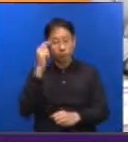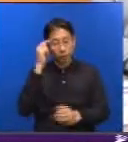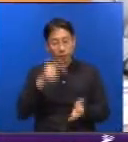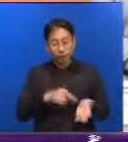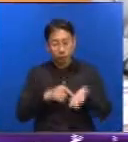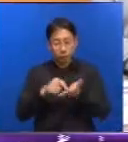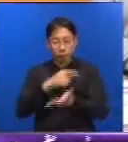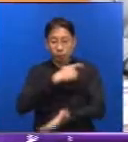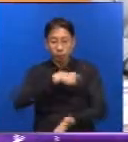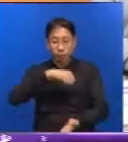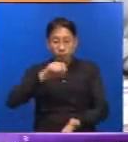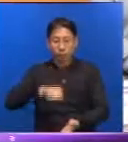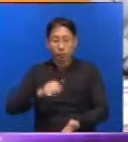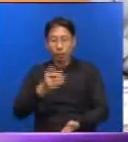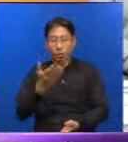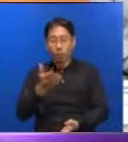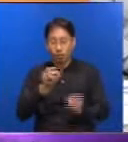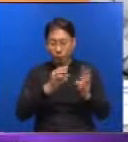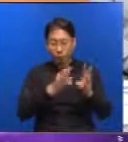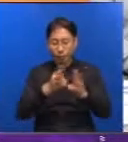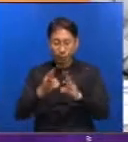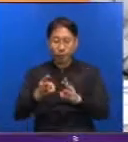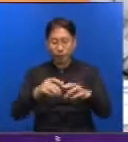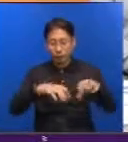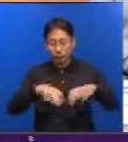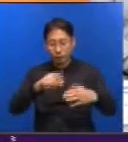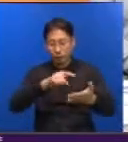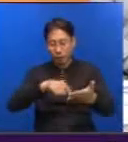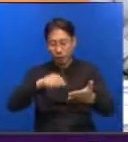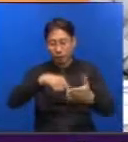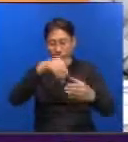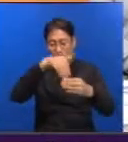ggggmgm